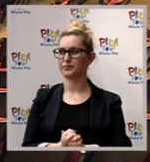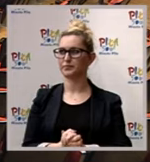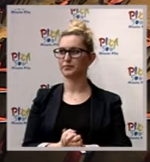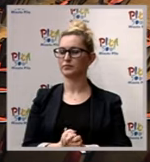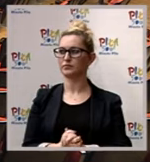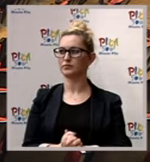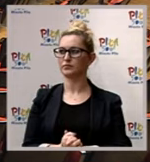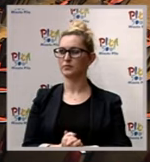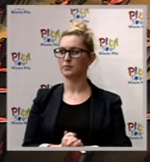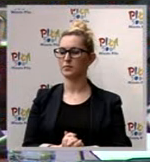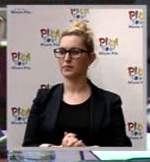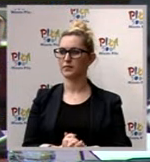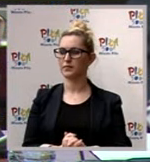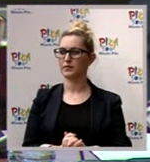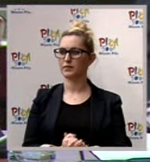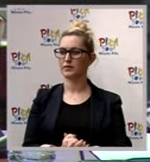latach